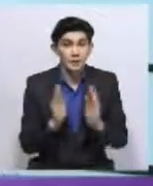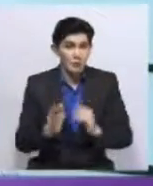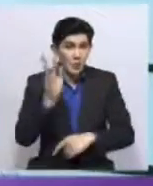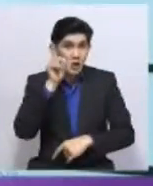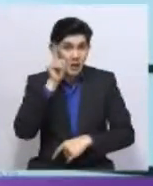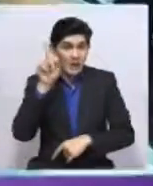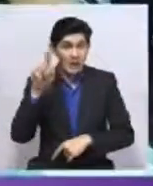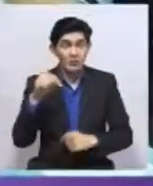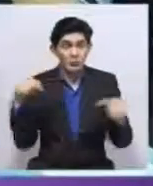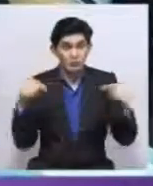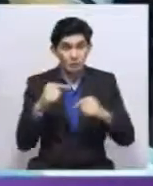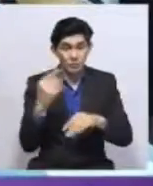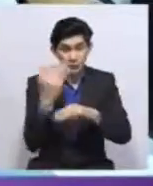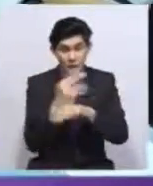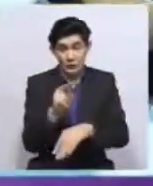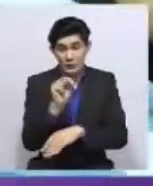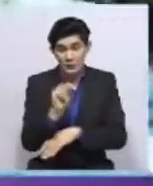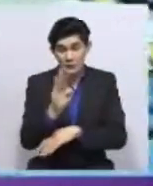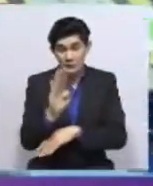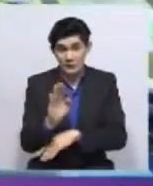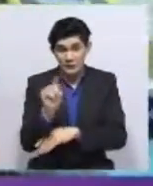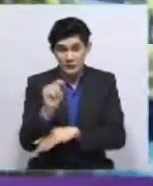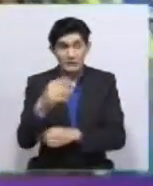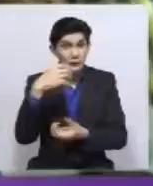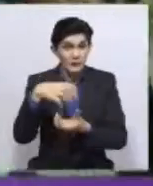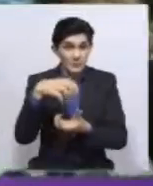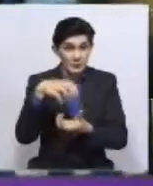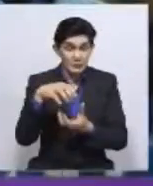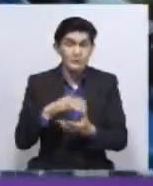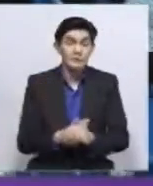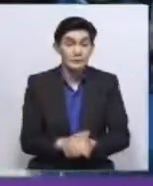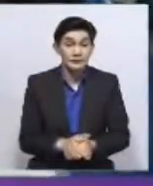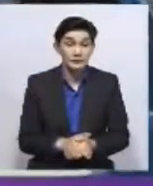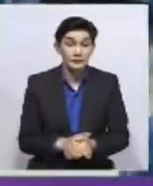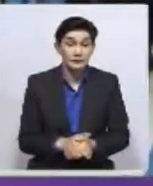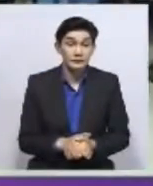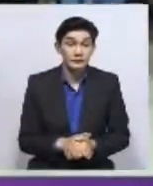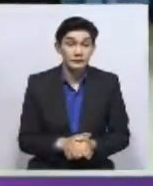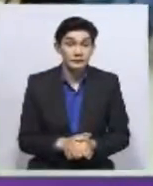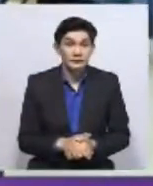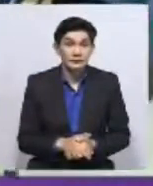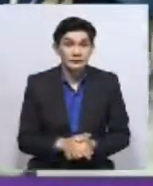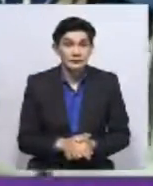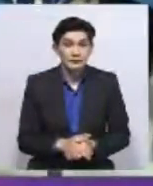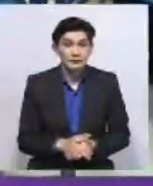รวุฒิเดชถ่ายภาพสุภัทรลกมล NBT เชียงใหม่รายงาน